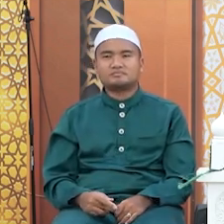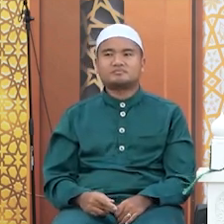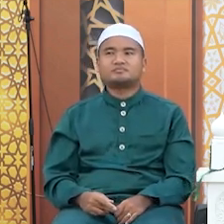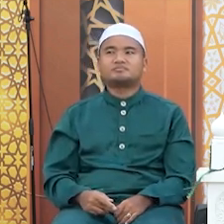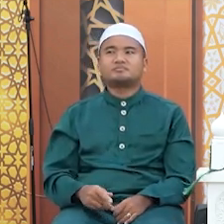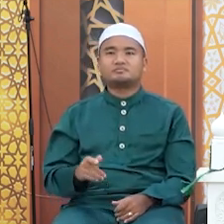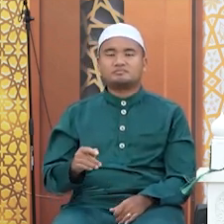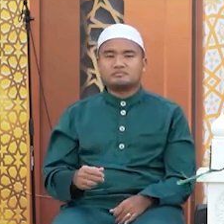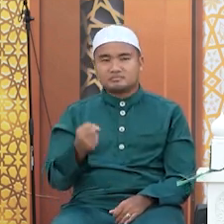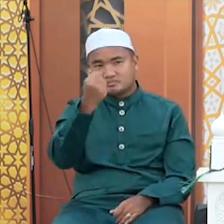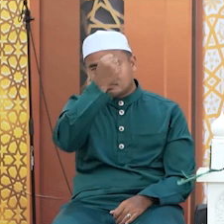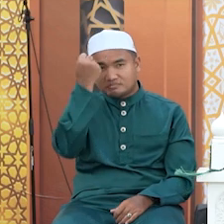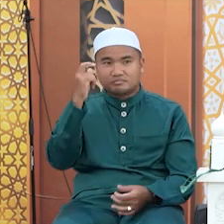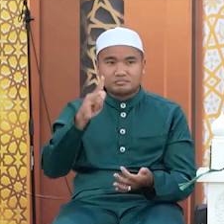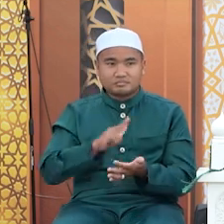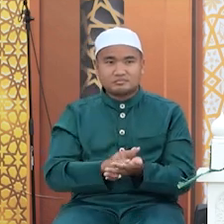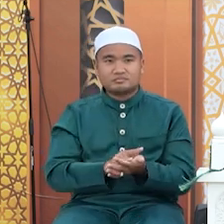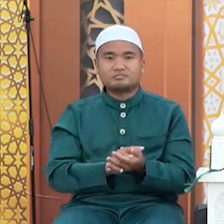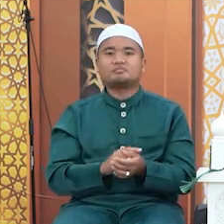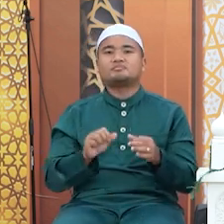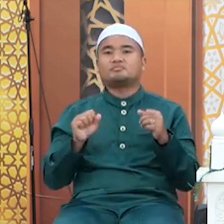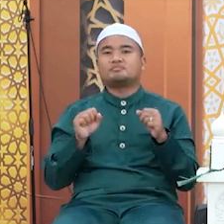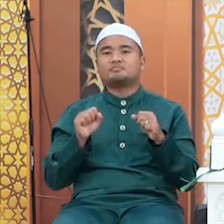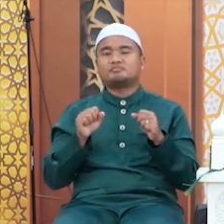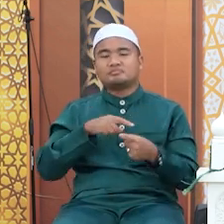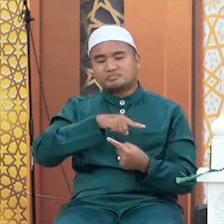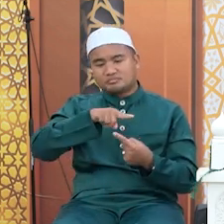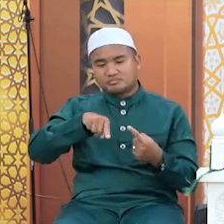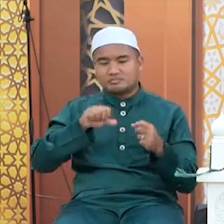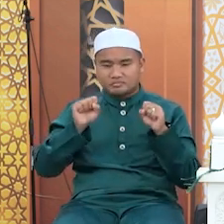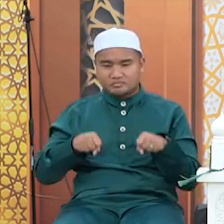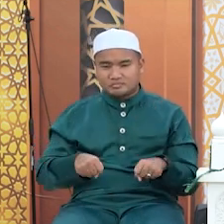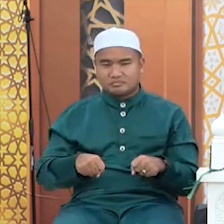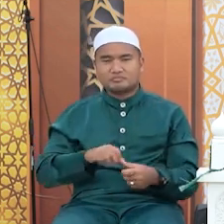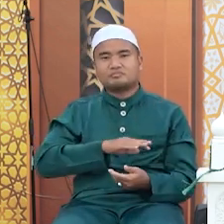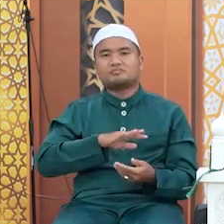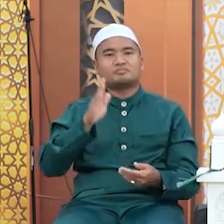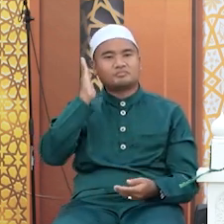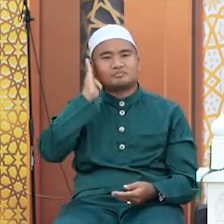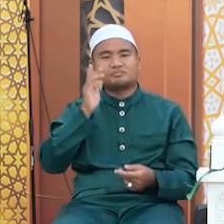Senyap. Silalah, sila azang. Tak ada. Rahmat.